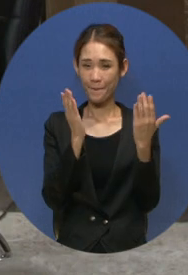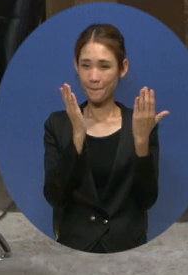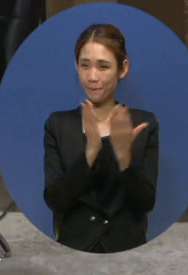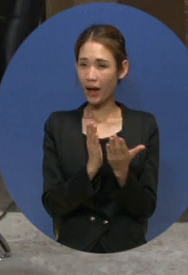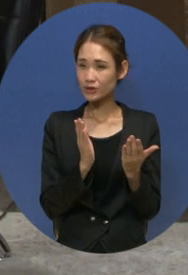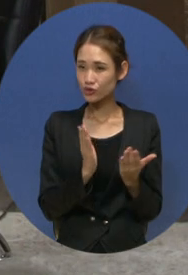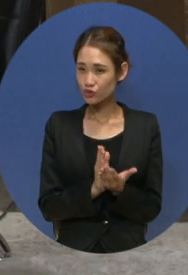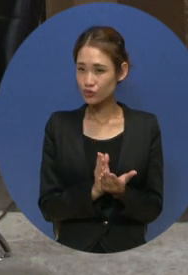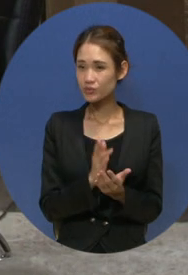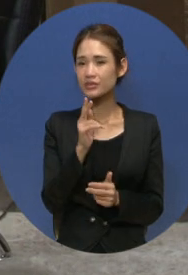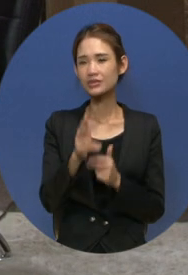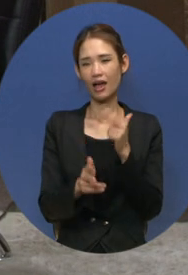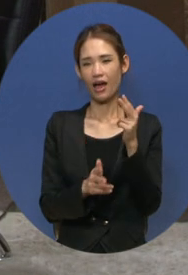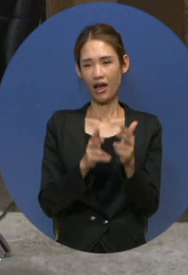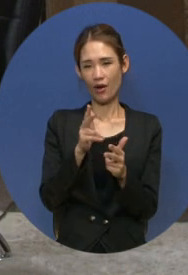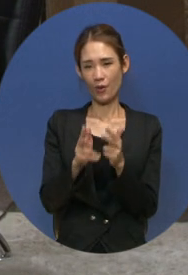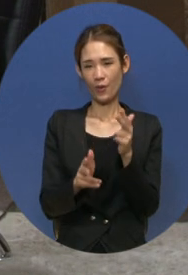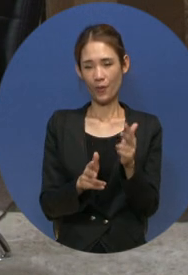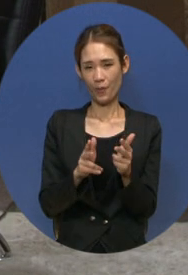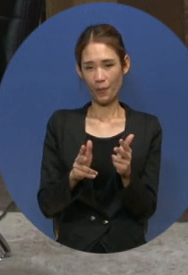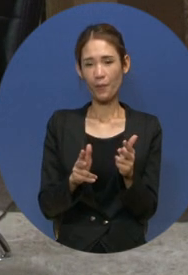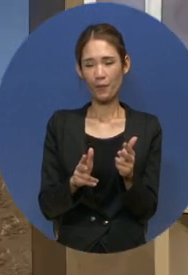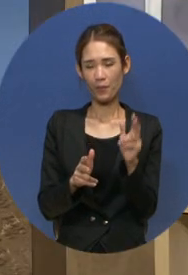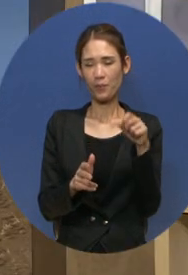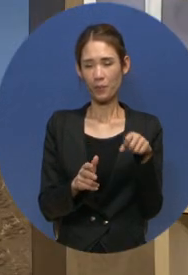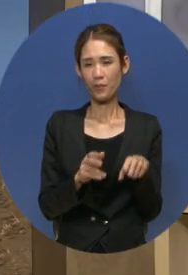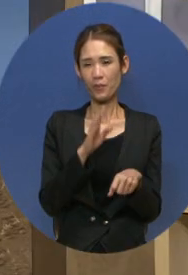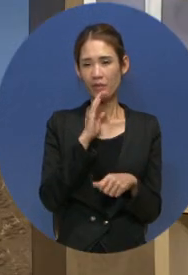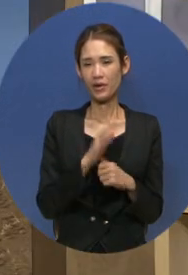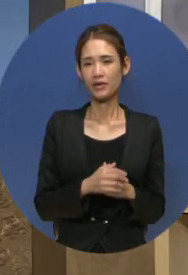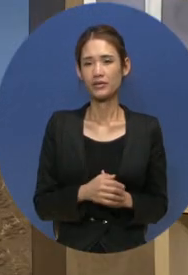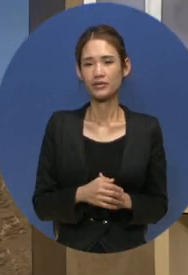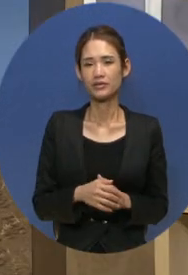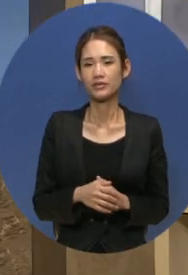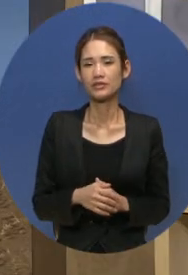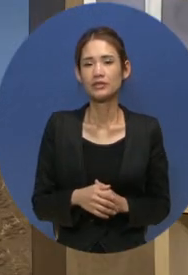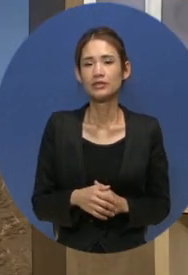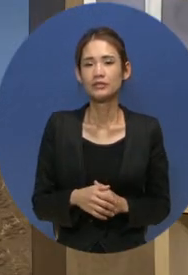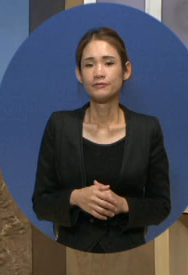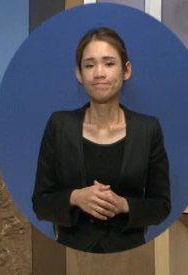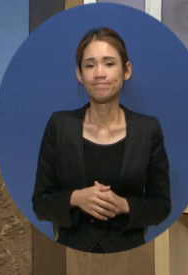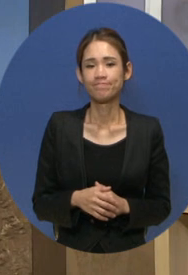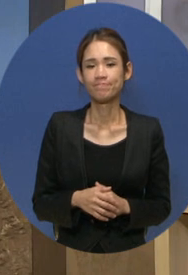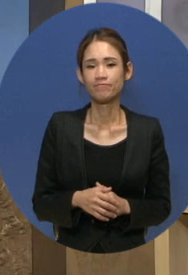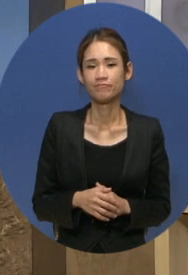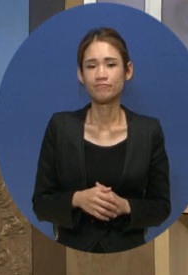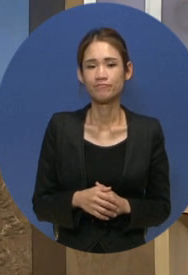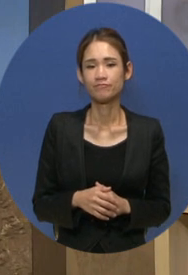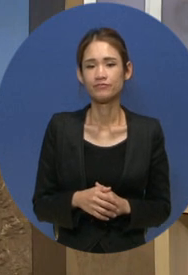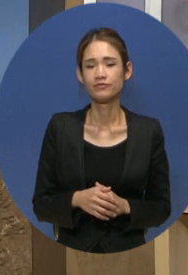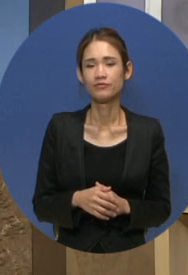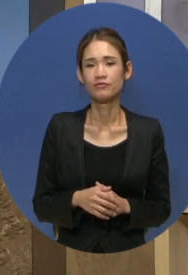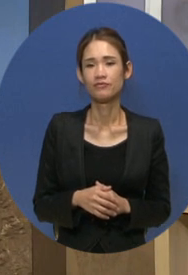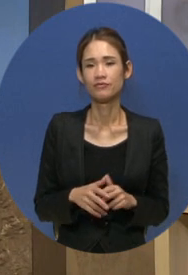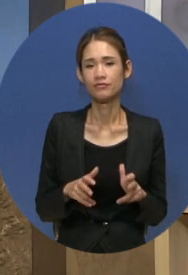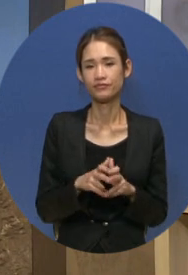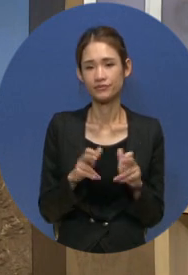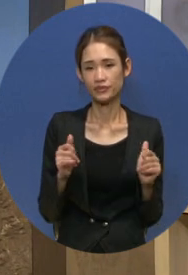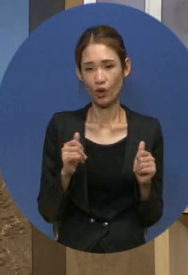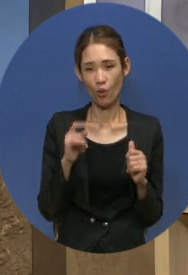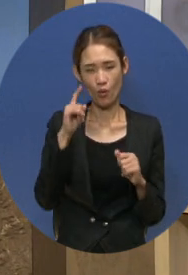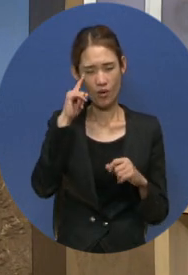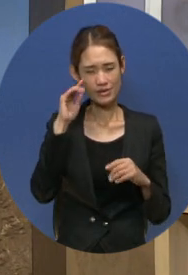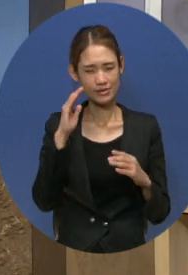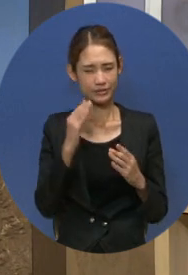예, 사업이네요. 맞춤형 사업을 하고 있어요. 예. 네. 근데 이제 정말 이런 이 장애인분들이